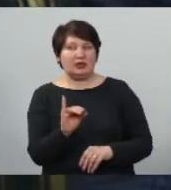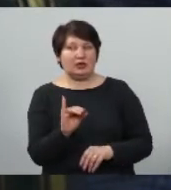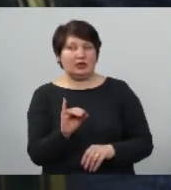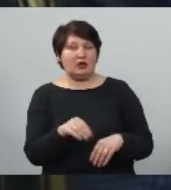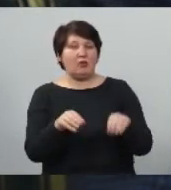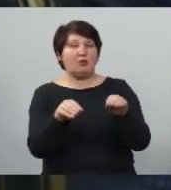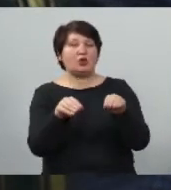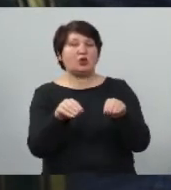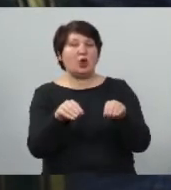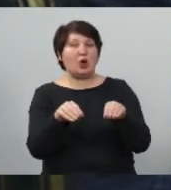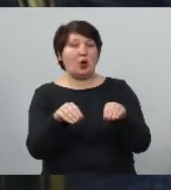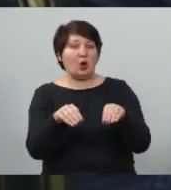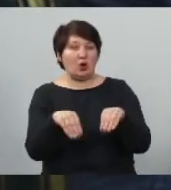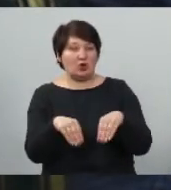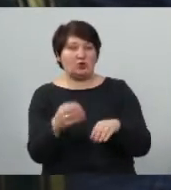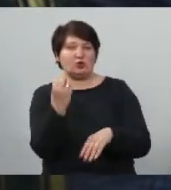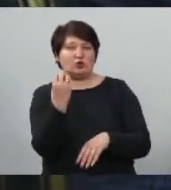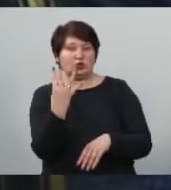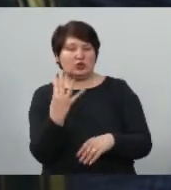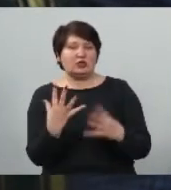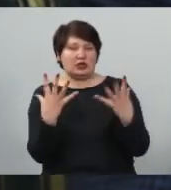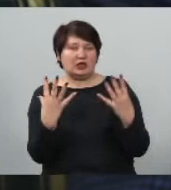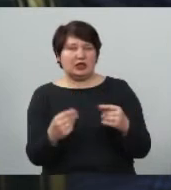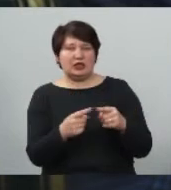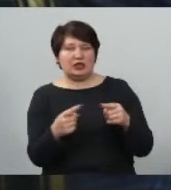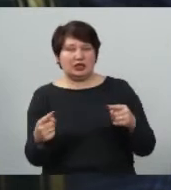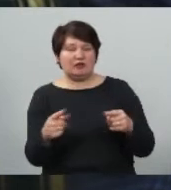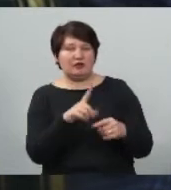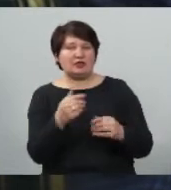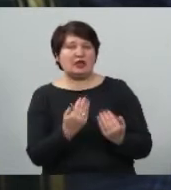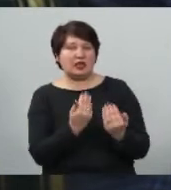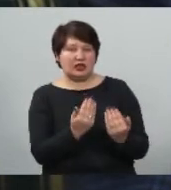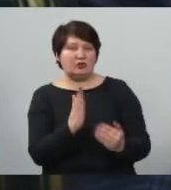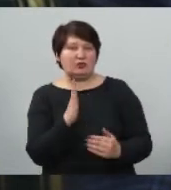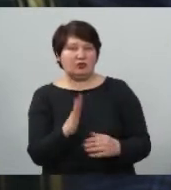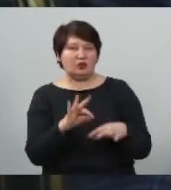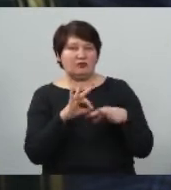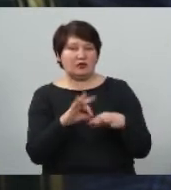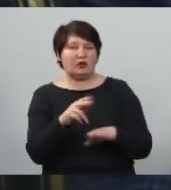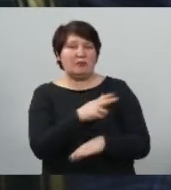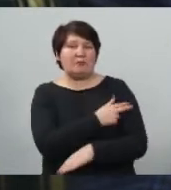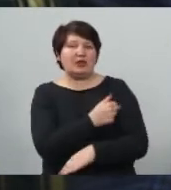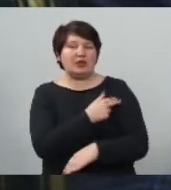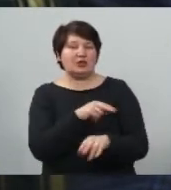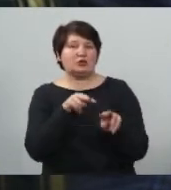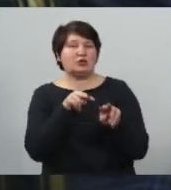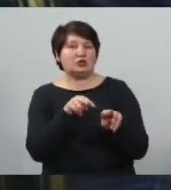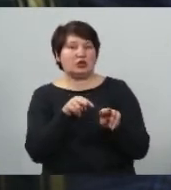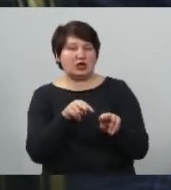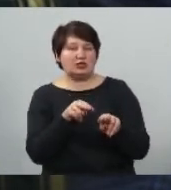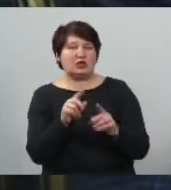протокольно, оскільки 14 днів інкубаційний період складає, так, за ним буде вестися медичне спостереження